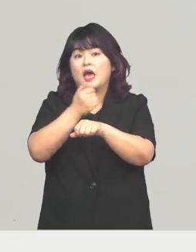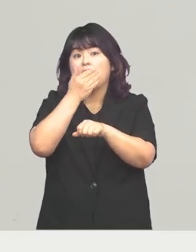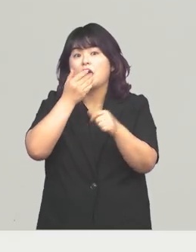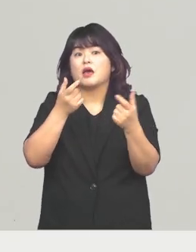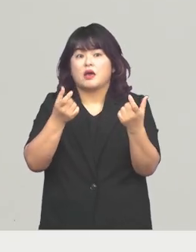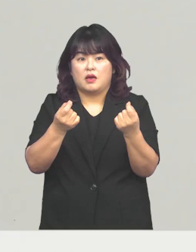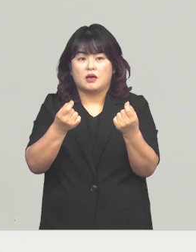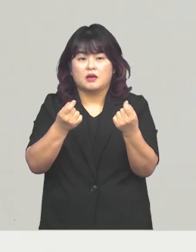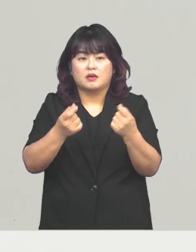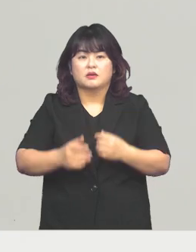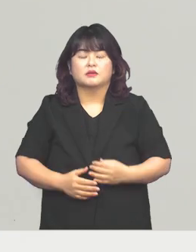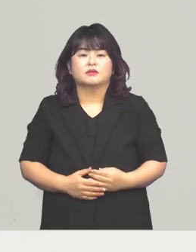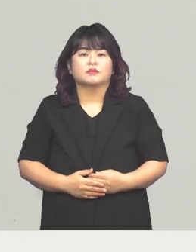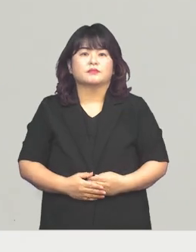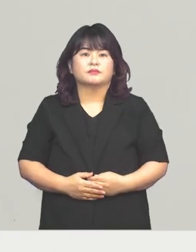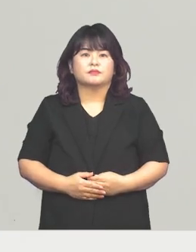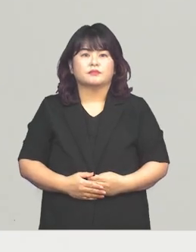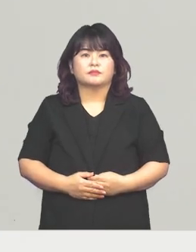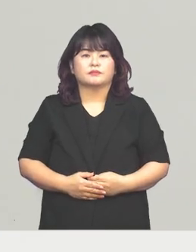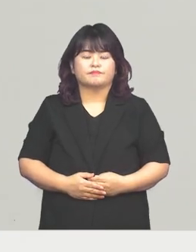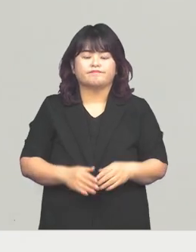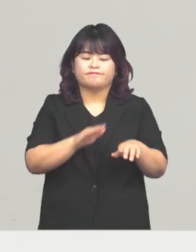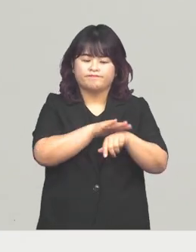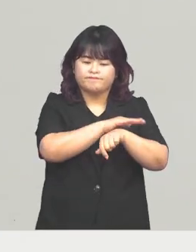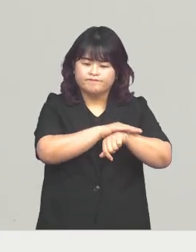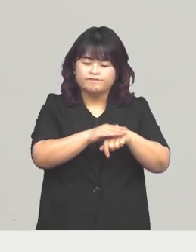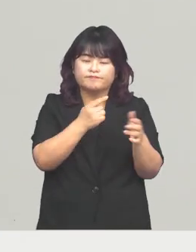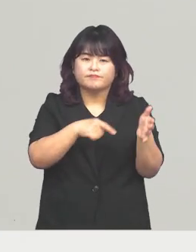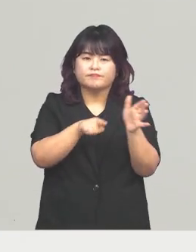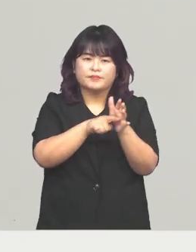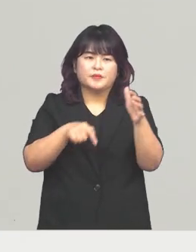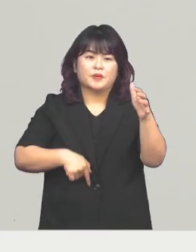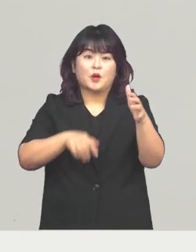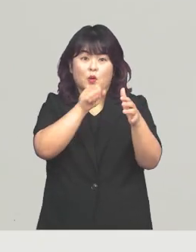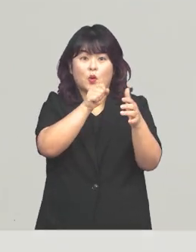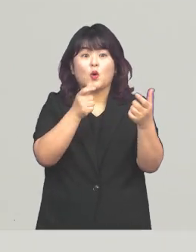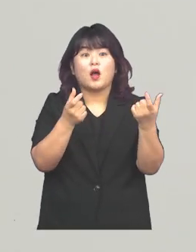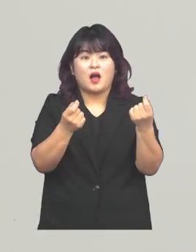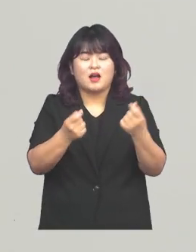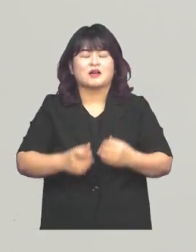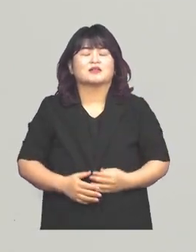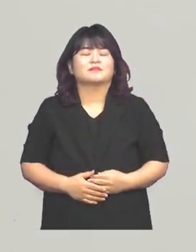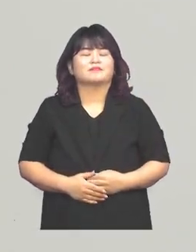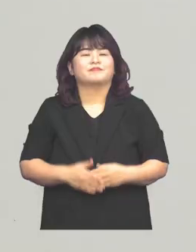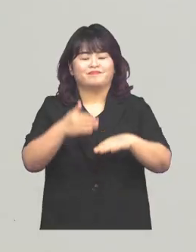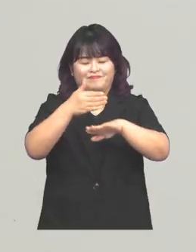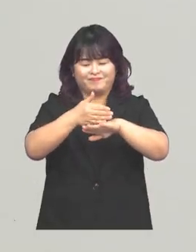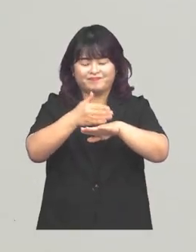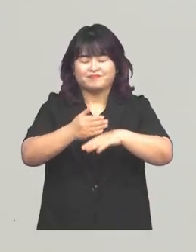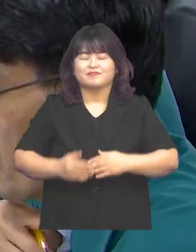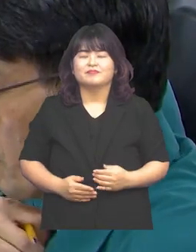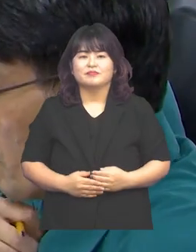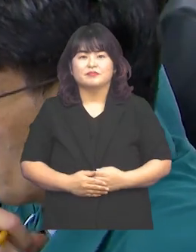즉각적으로 위기를 저희들이 잘 대응해서 극복하도록 하면 좋겠습니다. 감사합니다.